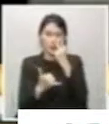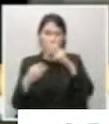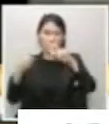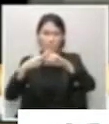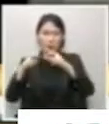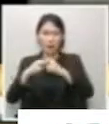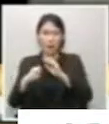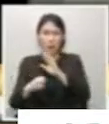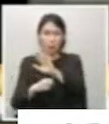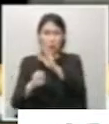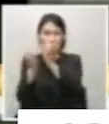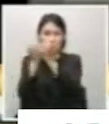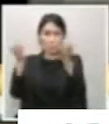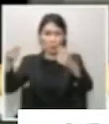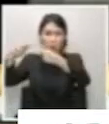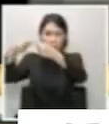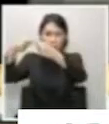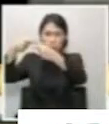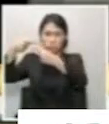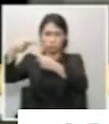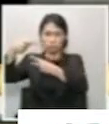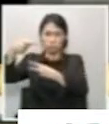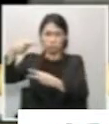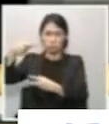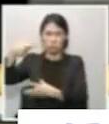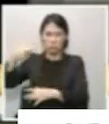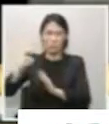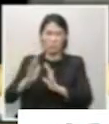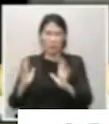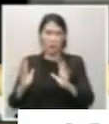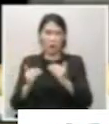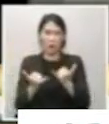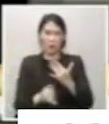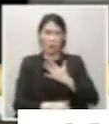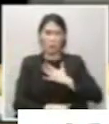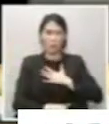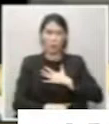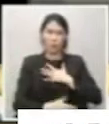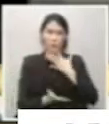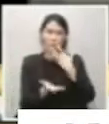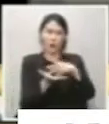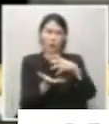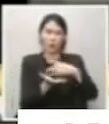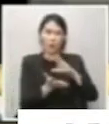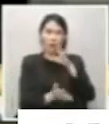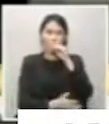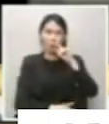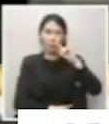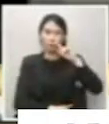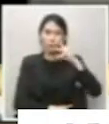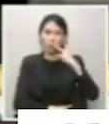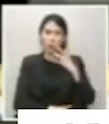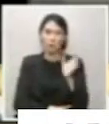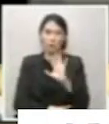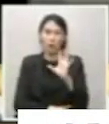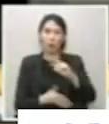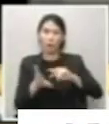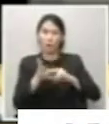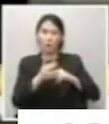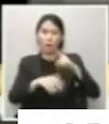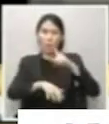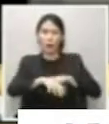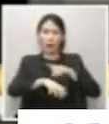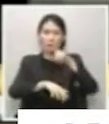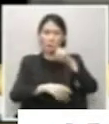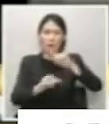ของรัฐธรรมนูญฉบับนี้ไว้มากมายซึ่งกระผมคงจะไม่นำมากล่าวซ้ำทั้งหมดเพราะจะเสียเวลา